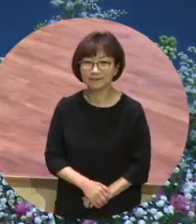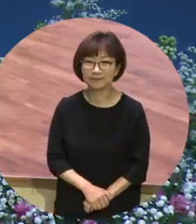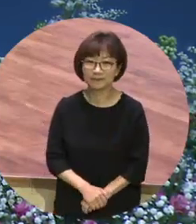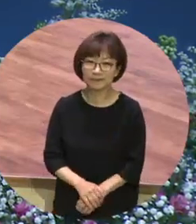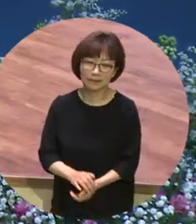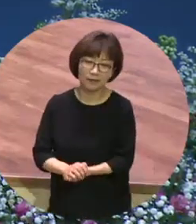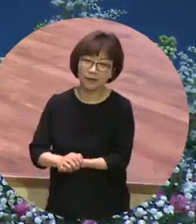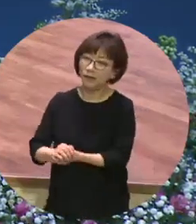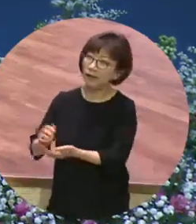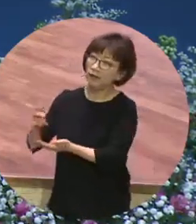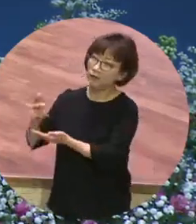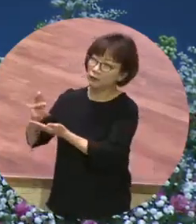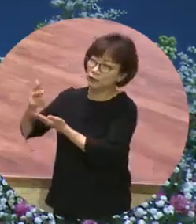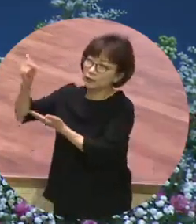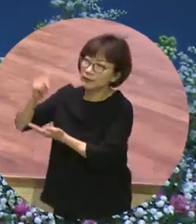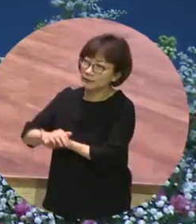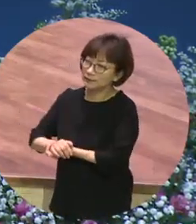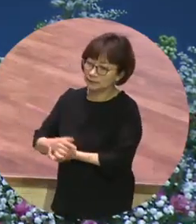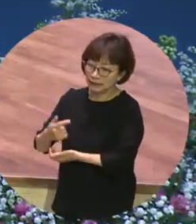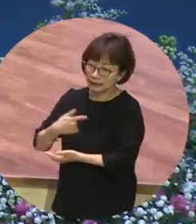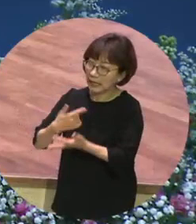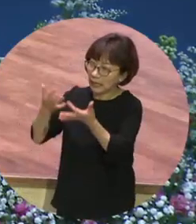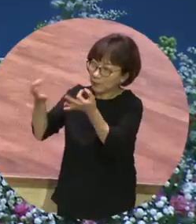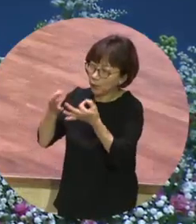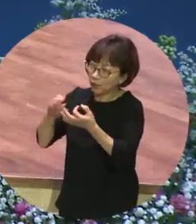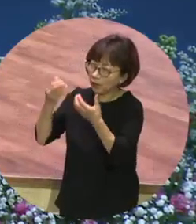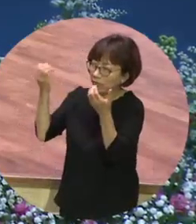주여 나에게 공각질 끼워 주시옵소서.